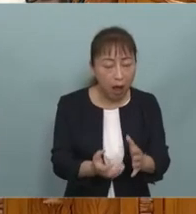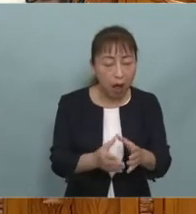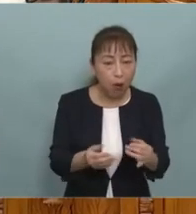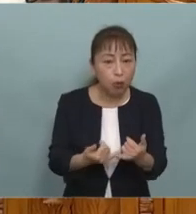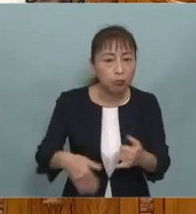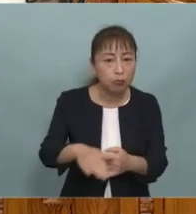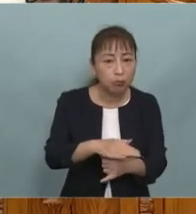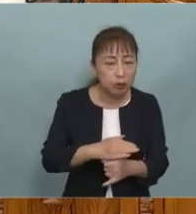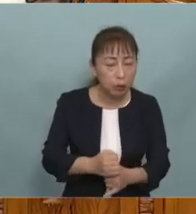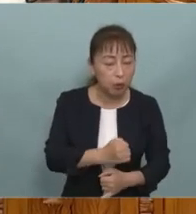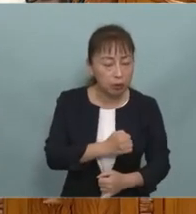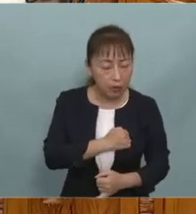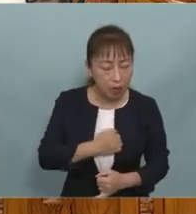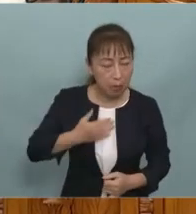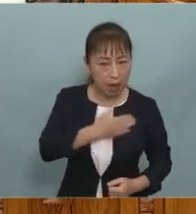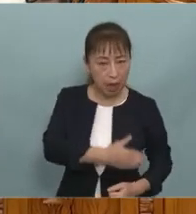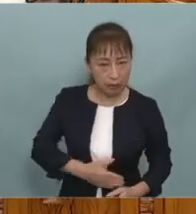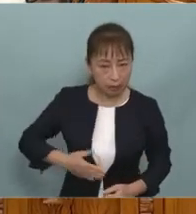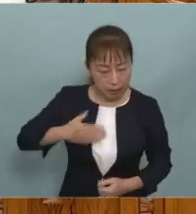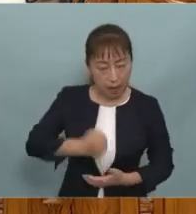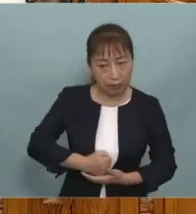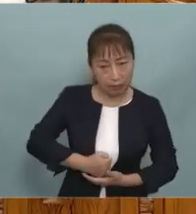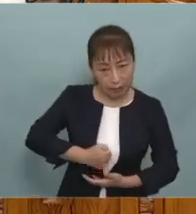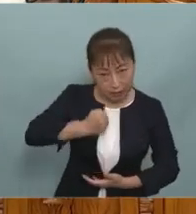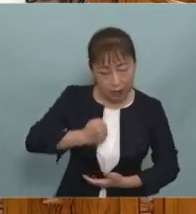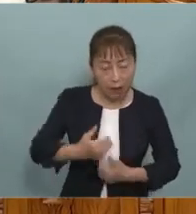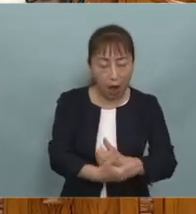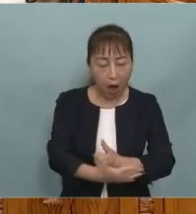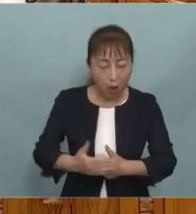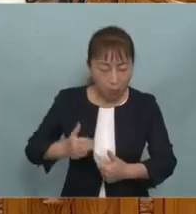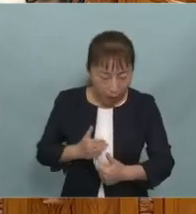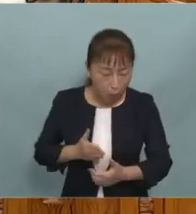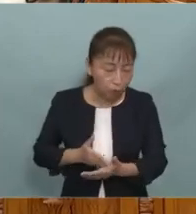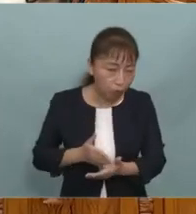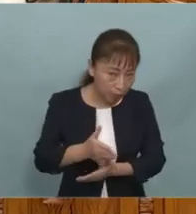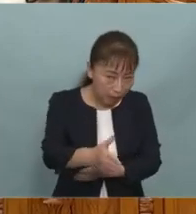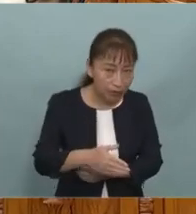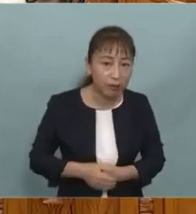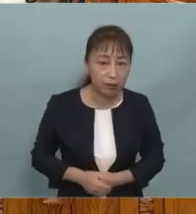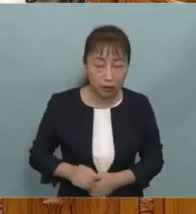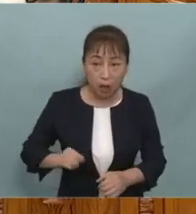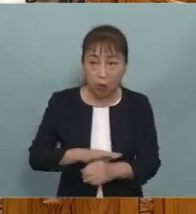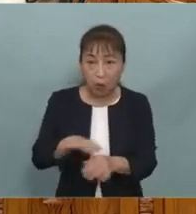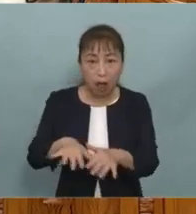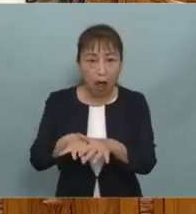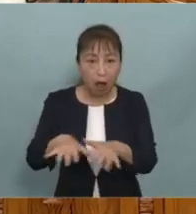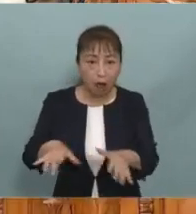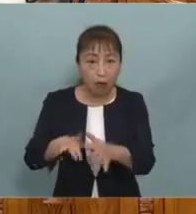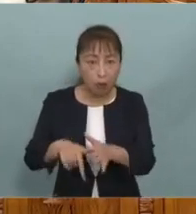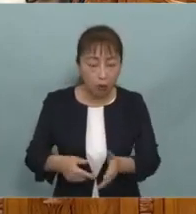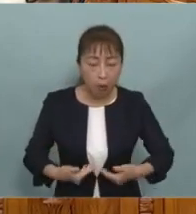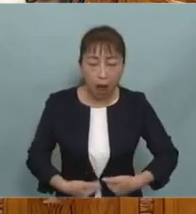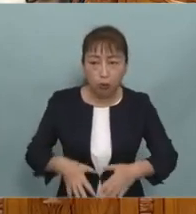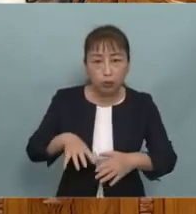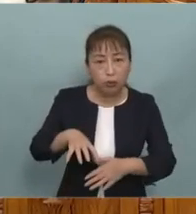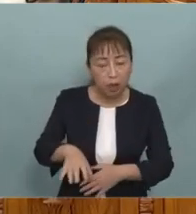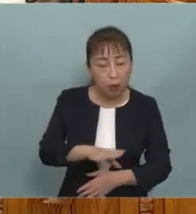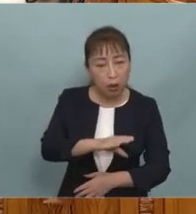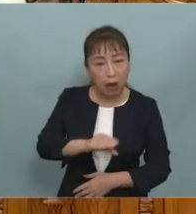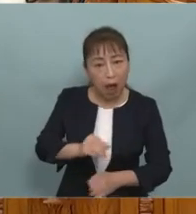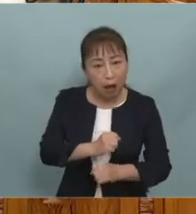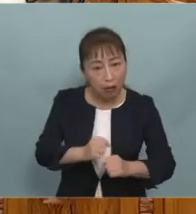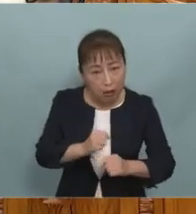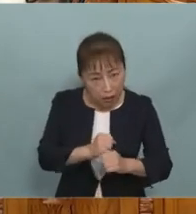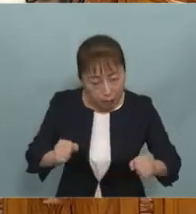生命身体と財産を守りますこの中の中は郷に戻ること